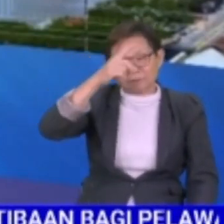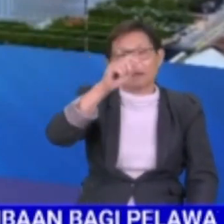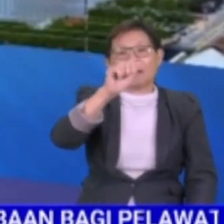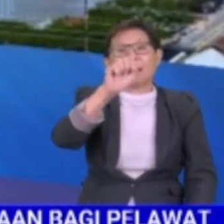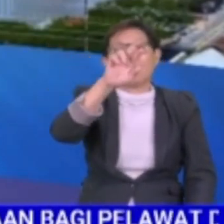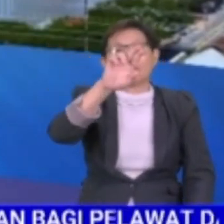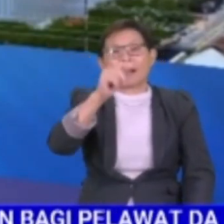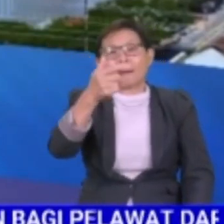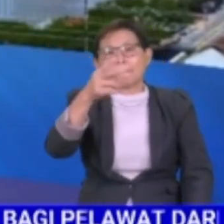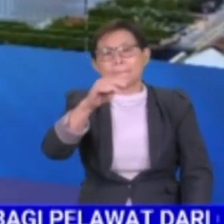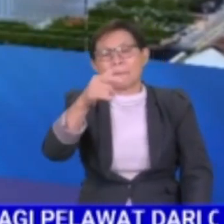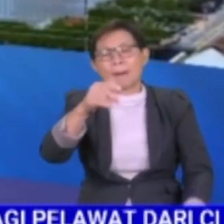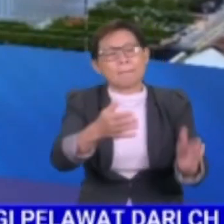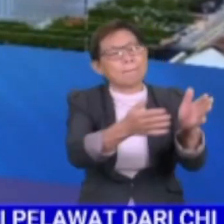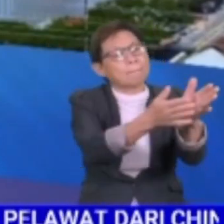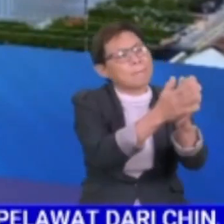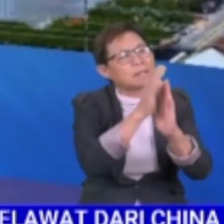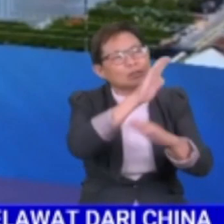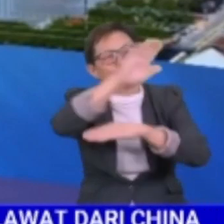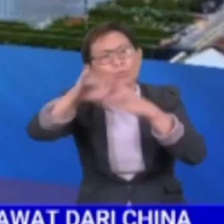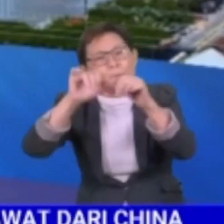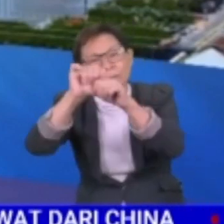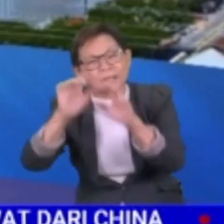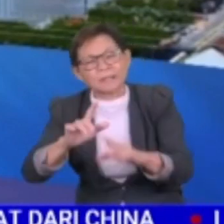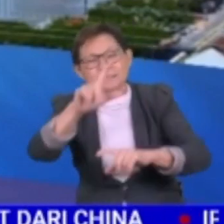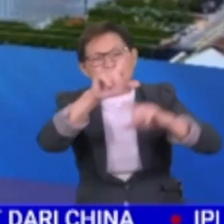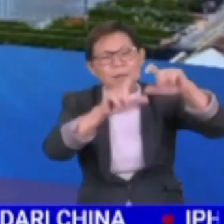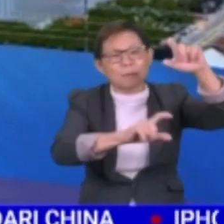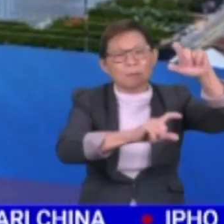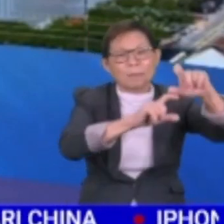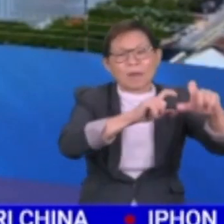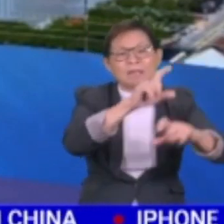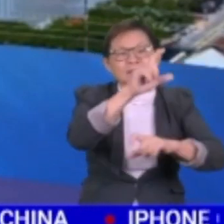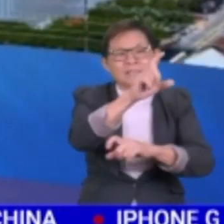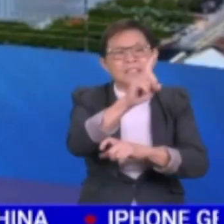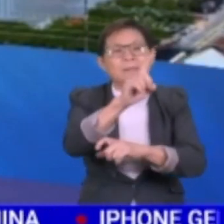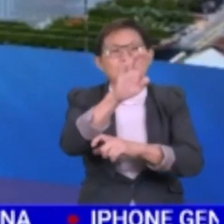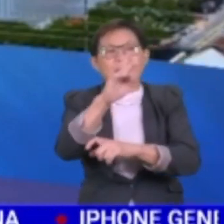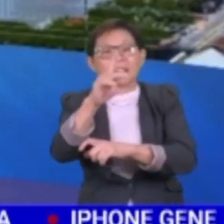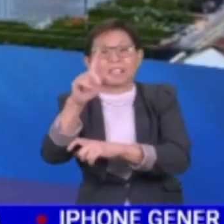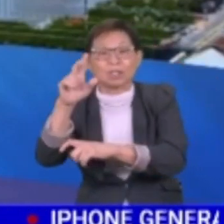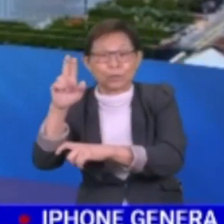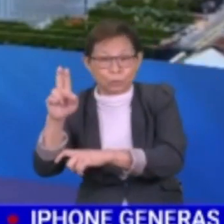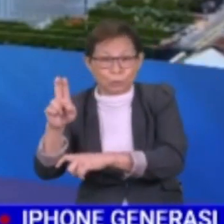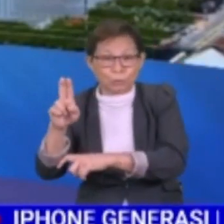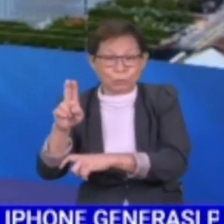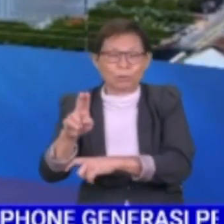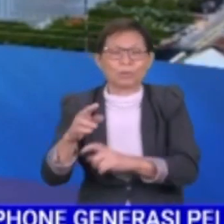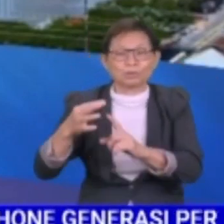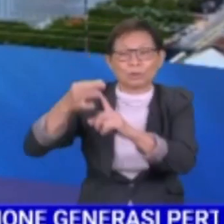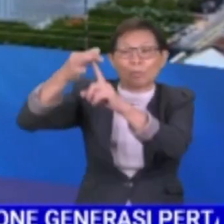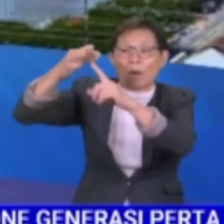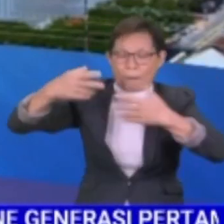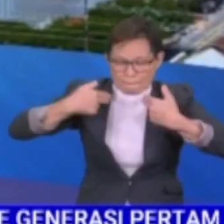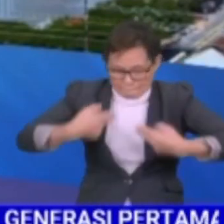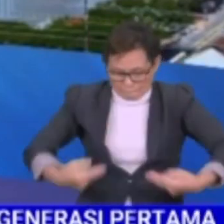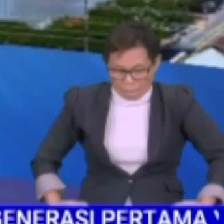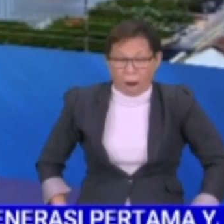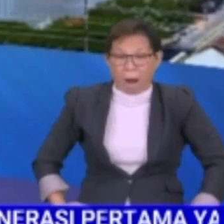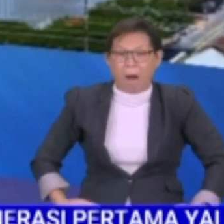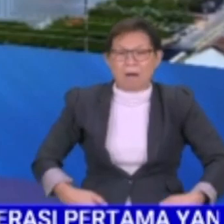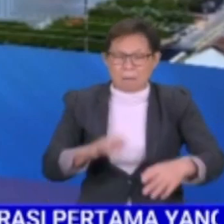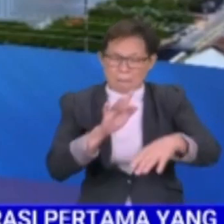dokter Rahman meminta semua warga kerja dewan bandara kucing Utara di bikeyu terutama badan uniform untuk lebih